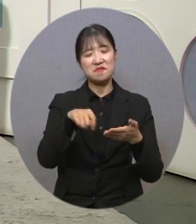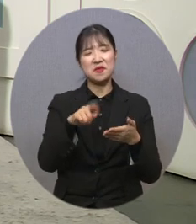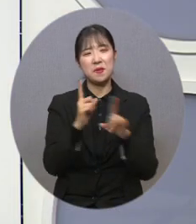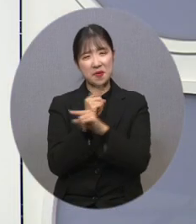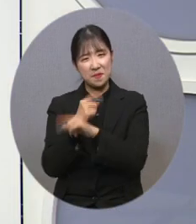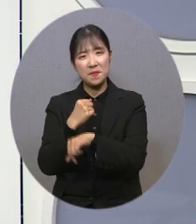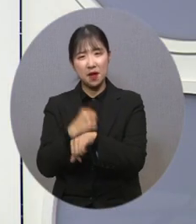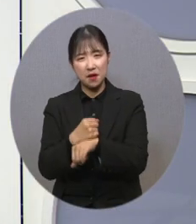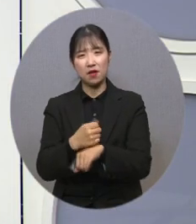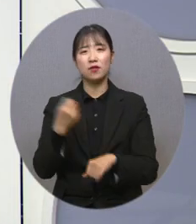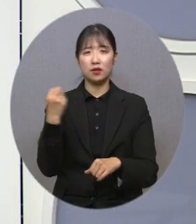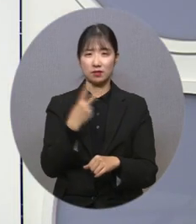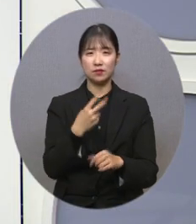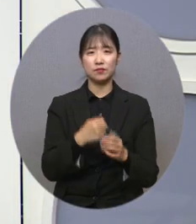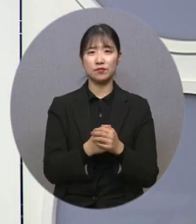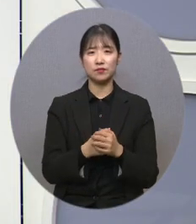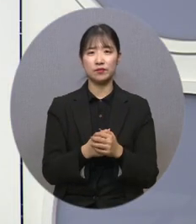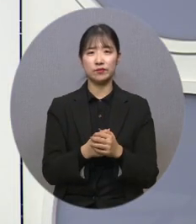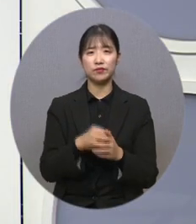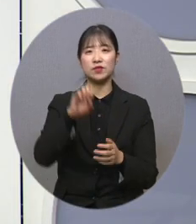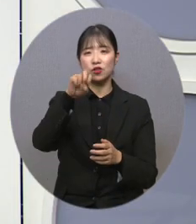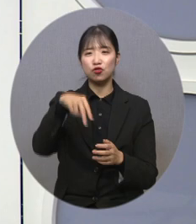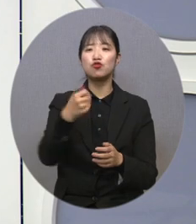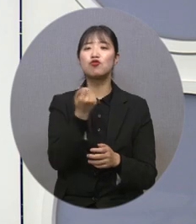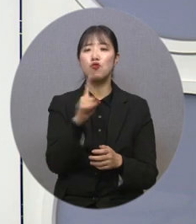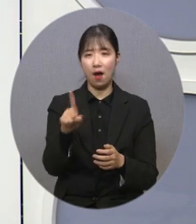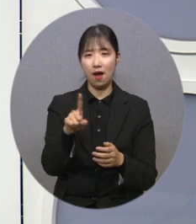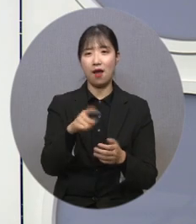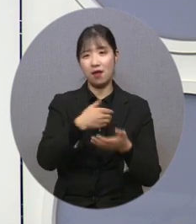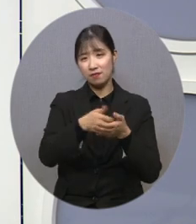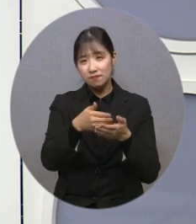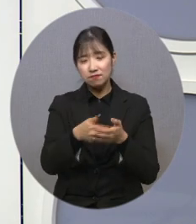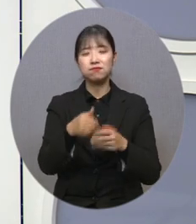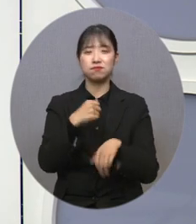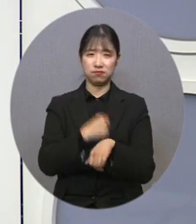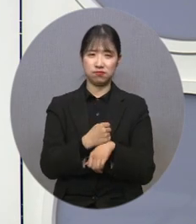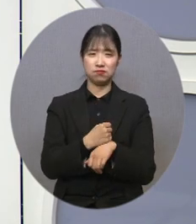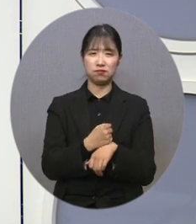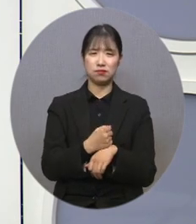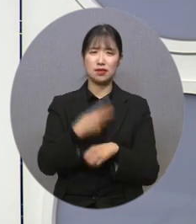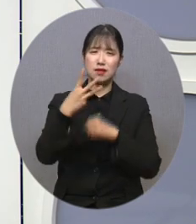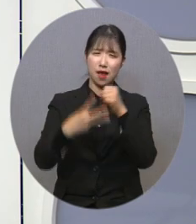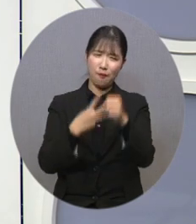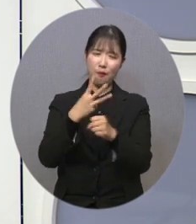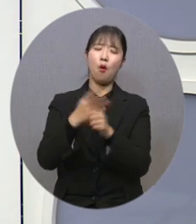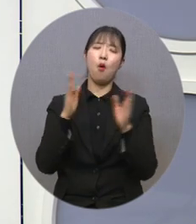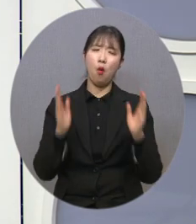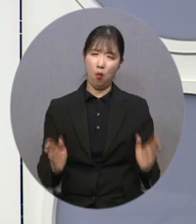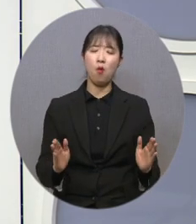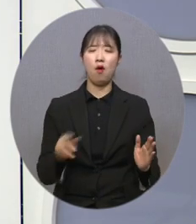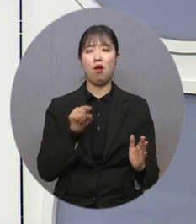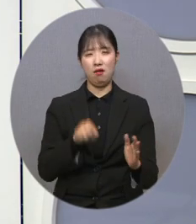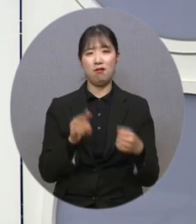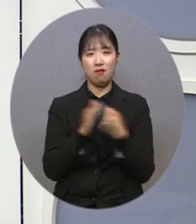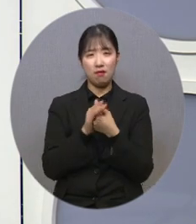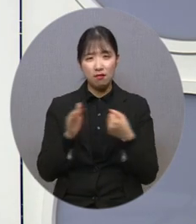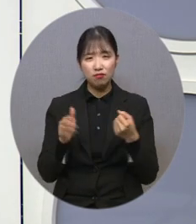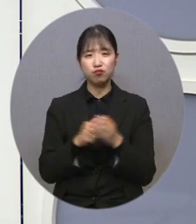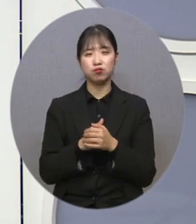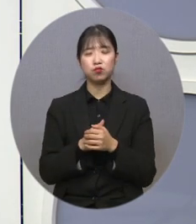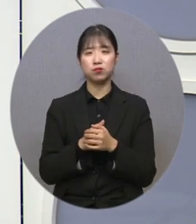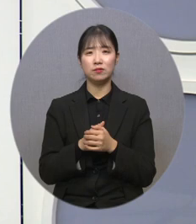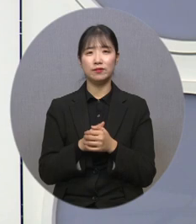그리고 또 유화도 그리고 이렇게 해서 거의 3년을 그렇게 보냈습니다. 그러다